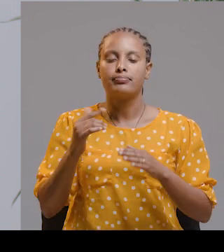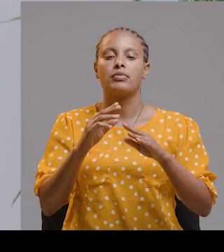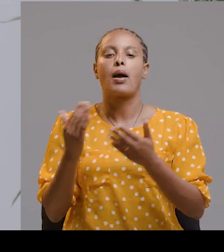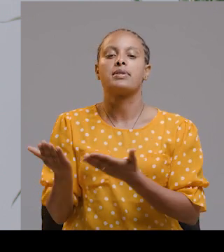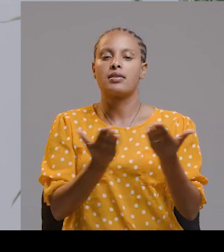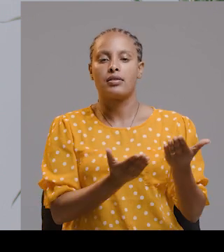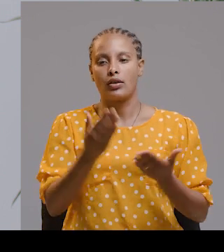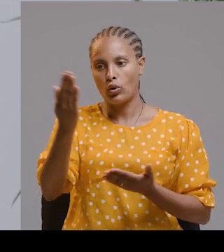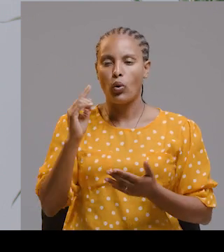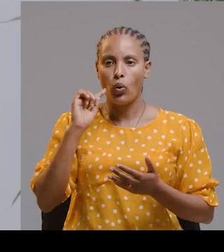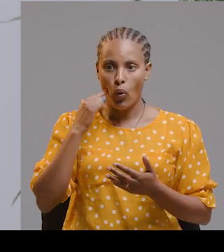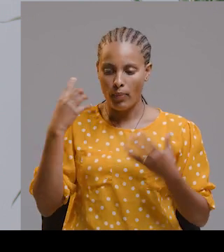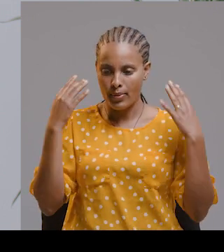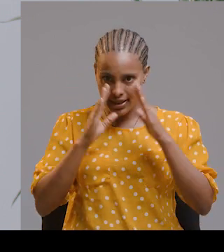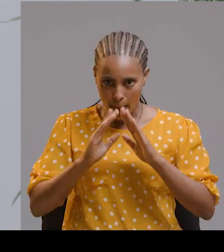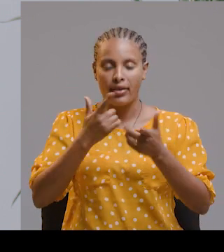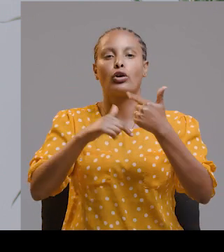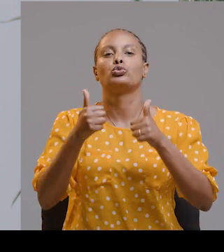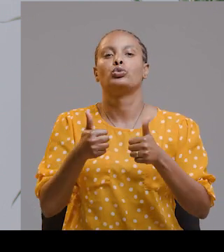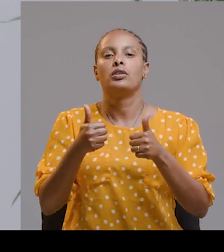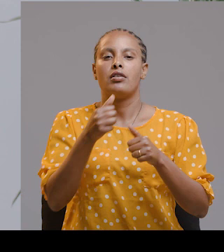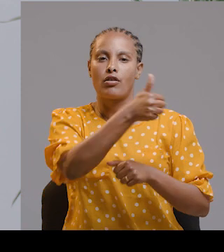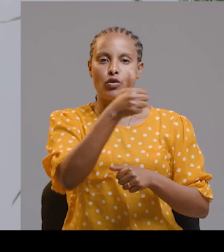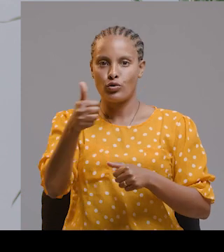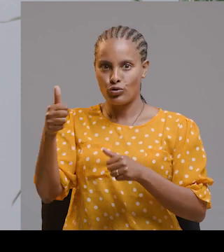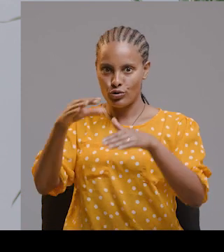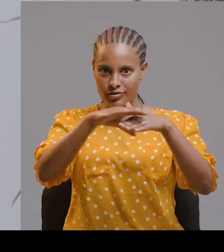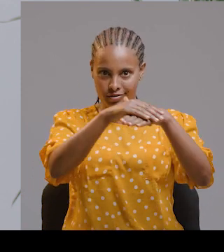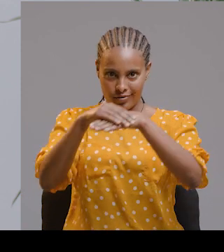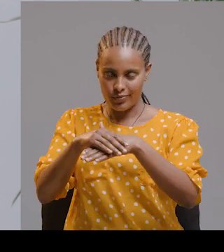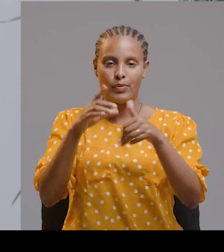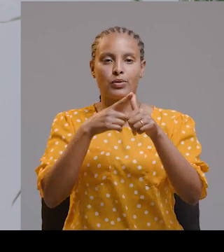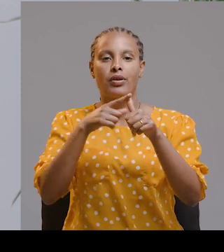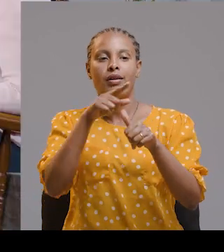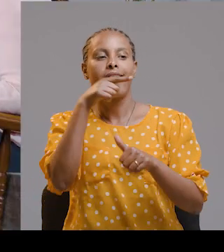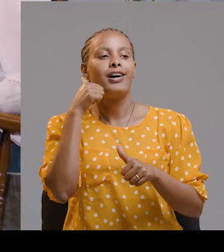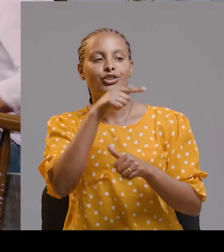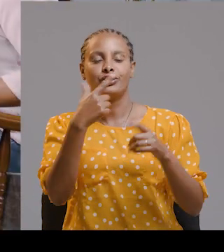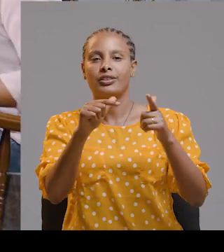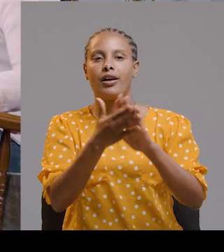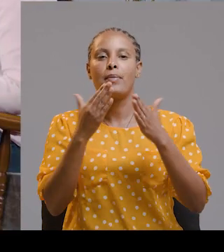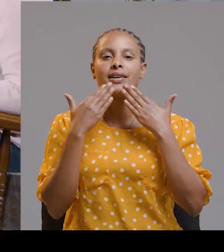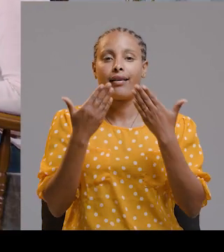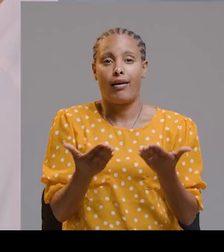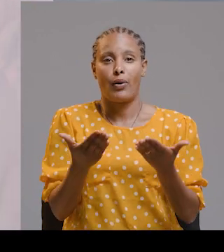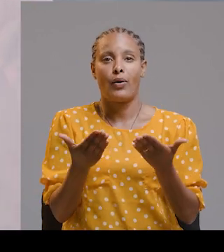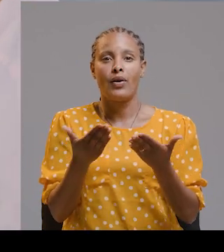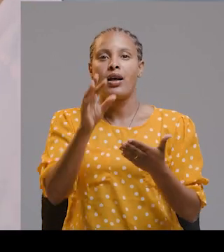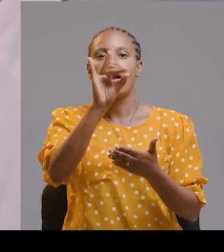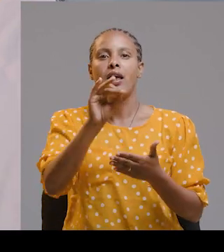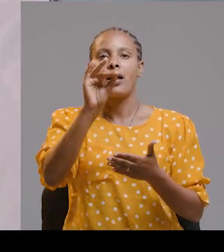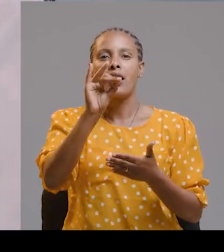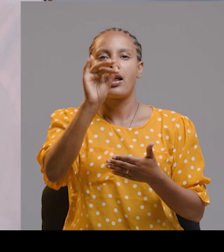گابزنال. گروچن این کان بسلام متاتشو راستشون دست او کو به جمهوری لنتی دلست. مسکنالو